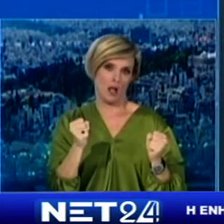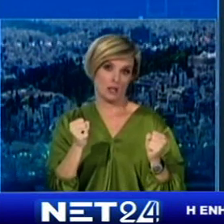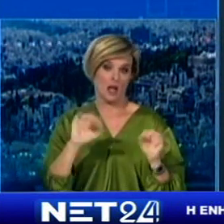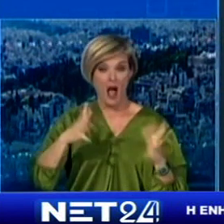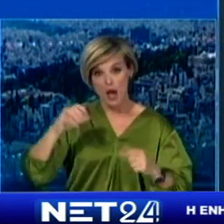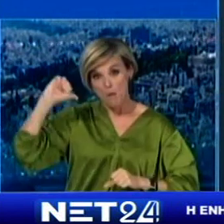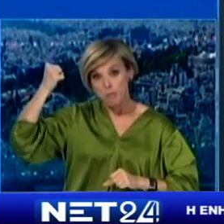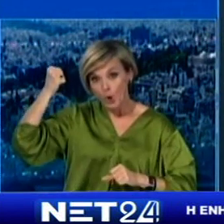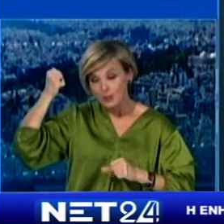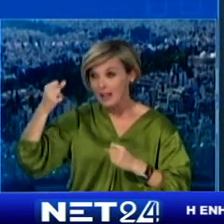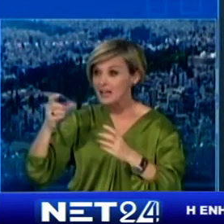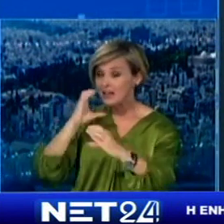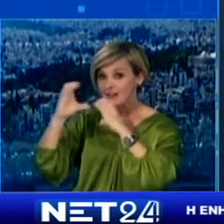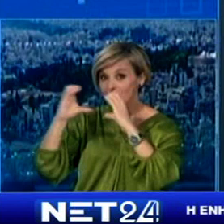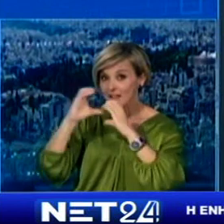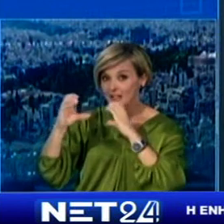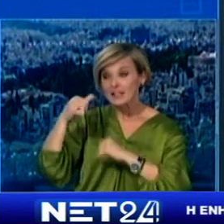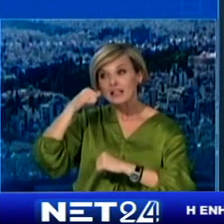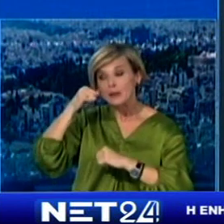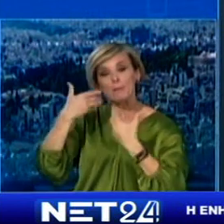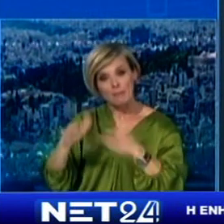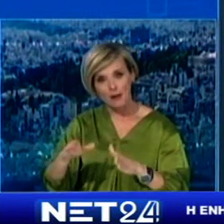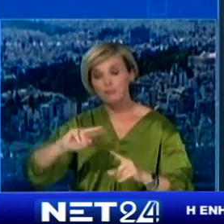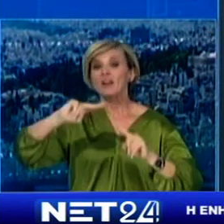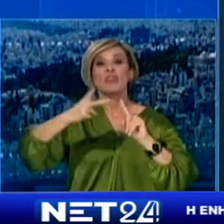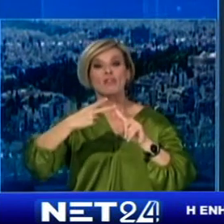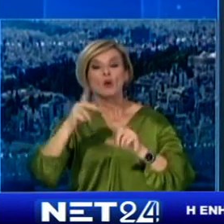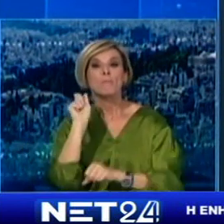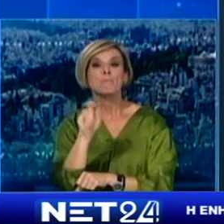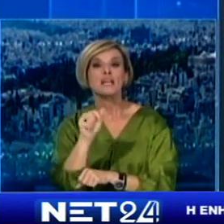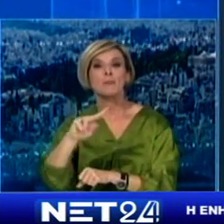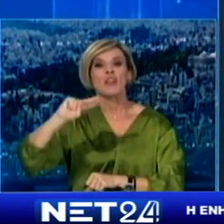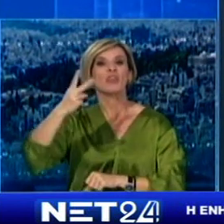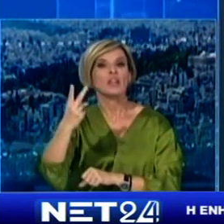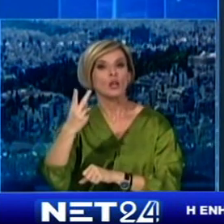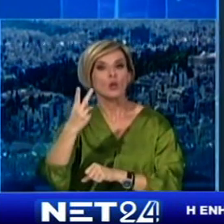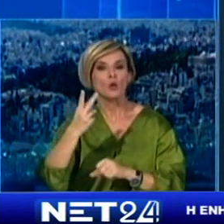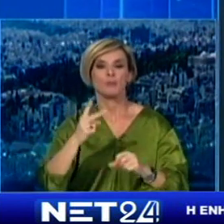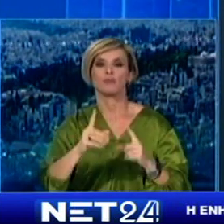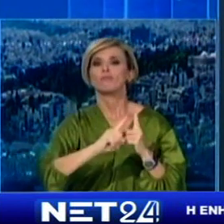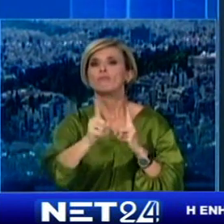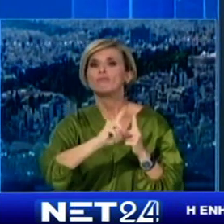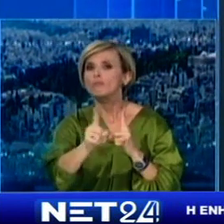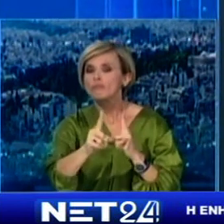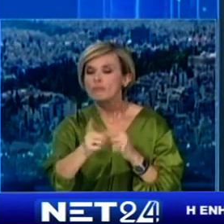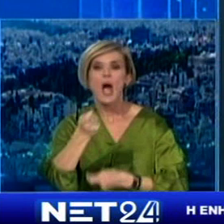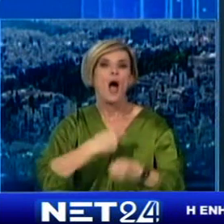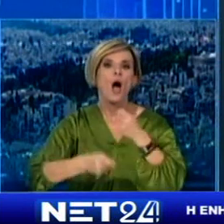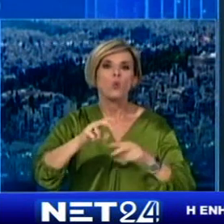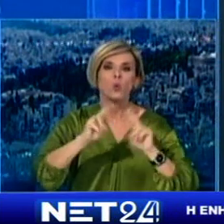σχετική επικοινωνία. SMS με κωδικό 2 αποστέλλεται για μετάβαση σε εν λειτουργία κατάστημα ειδών πρώτης